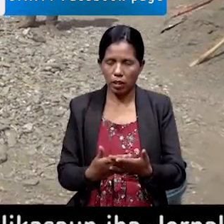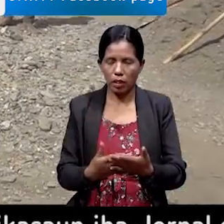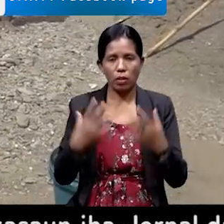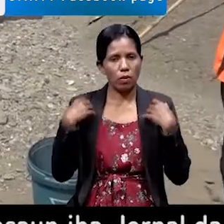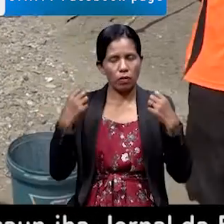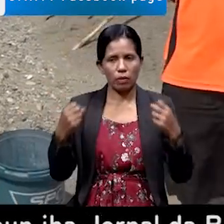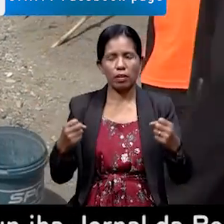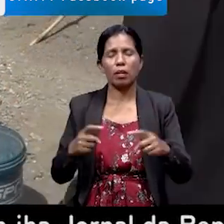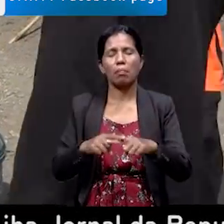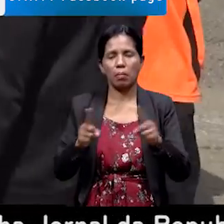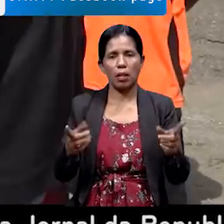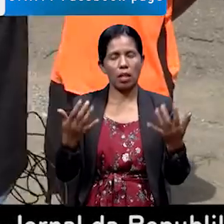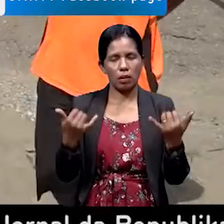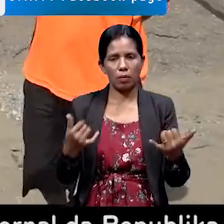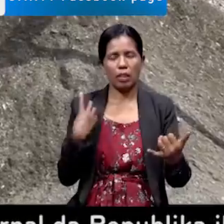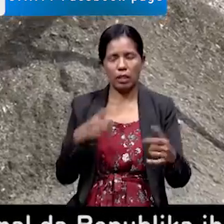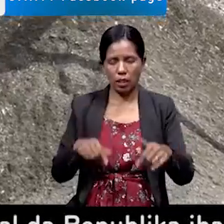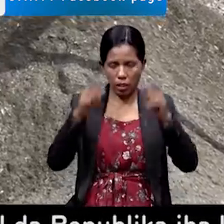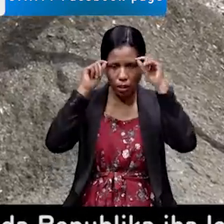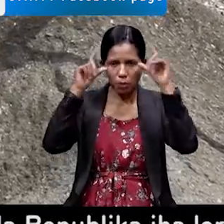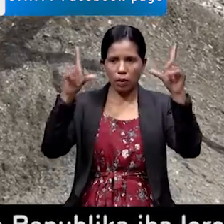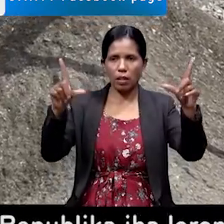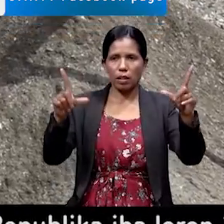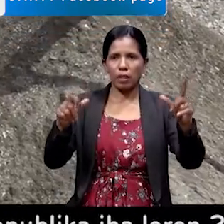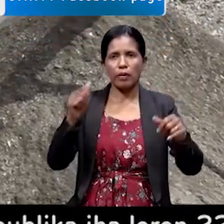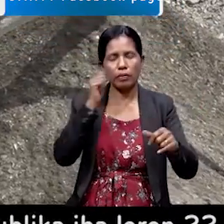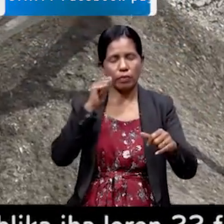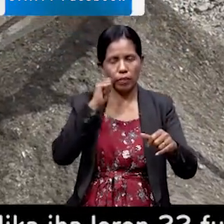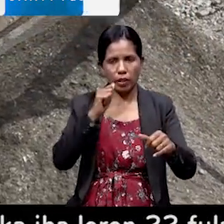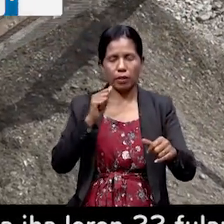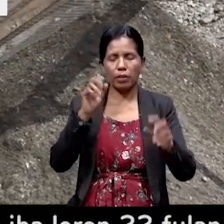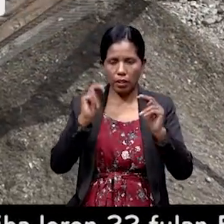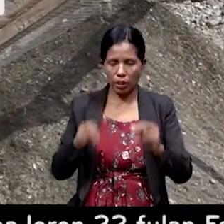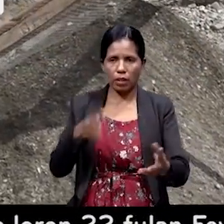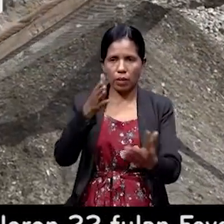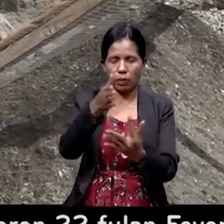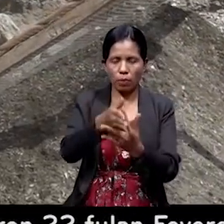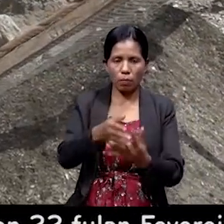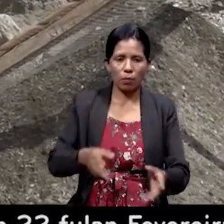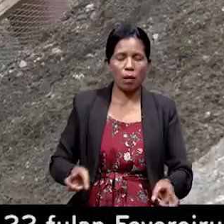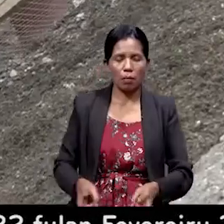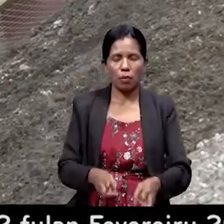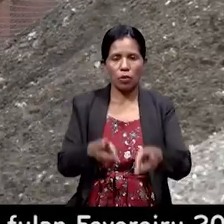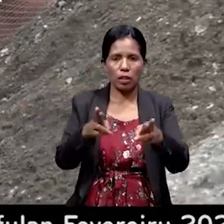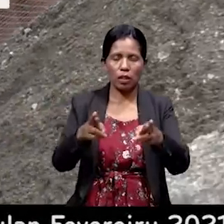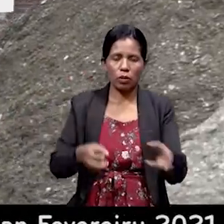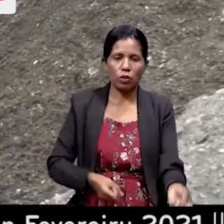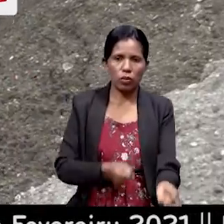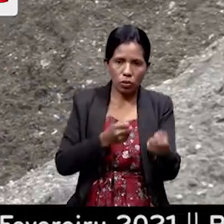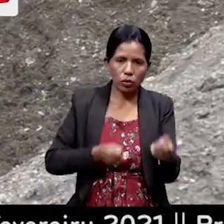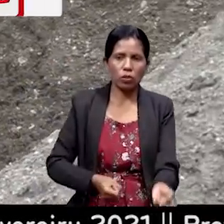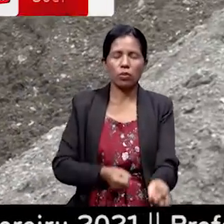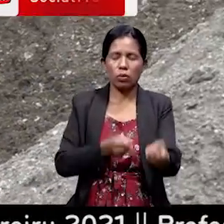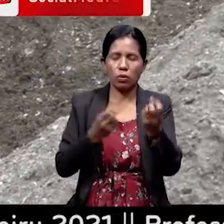be kontrariu akontese iha Timor Leste feto tengki tumba motalaran hodi pinyera rai henek pior liu